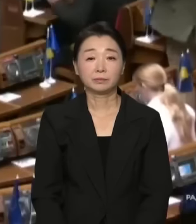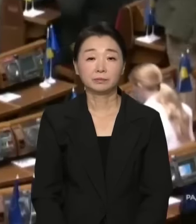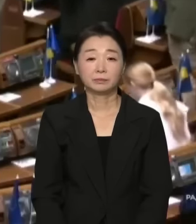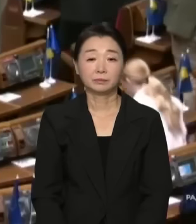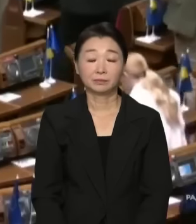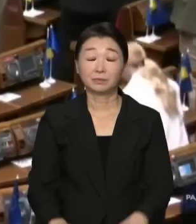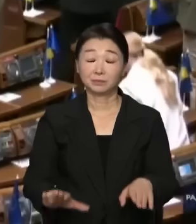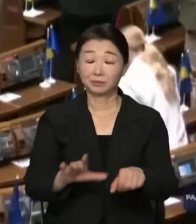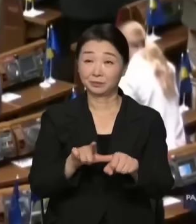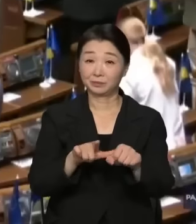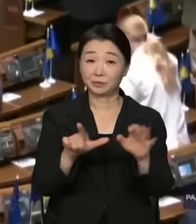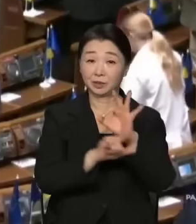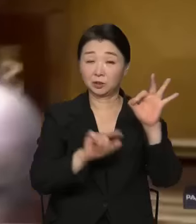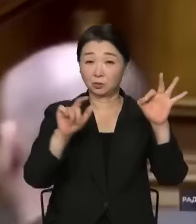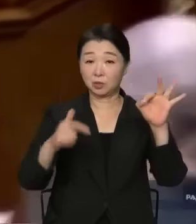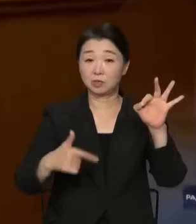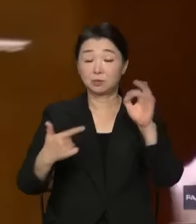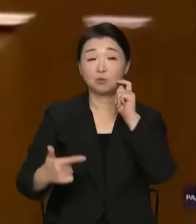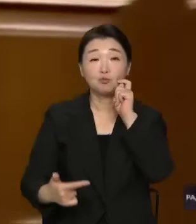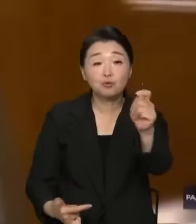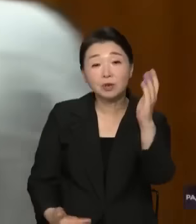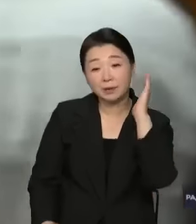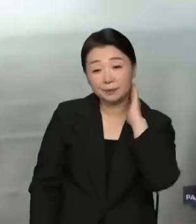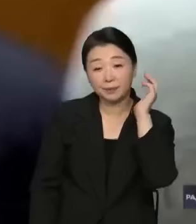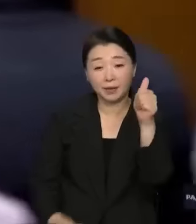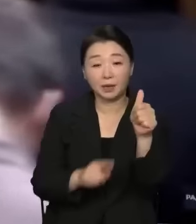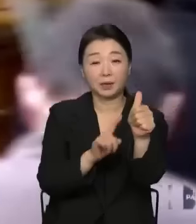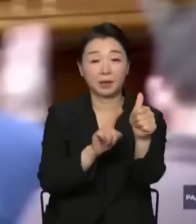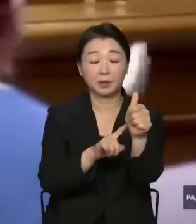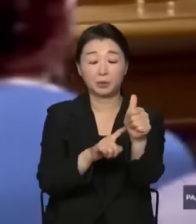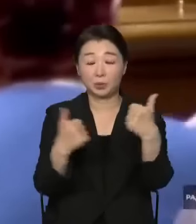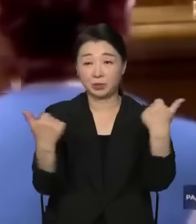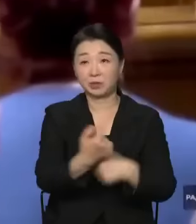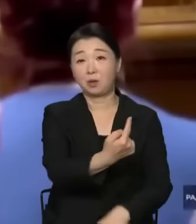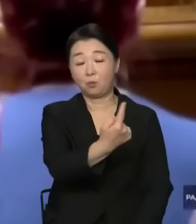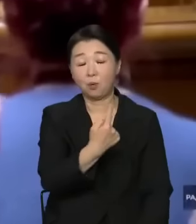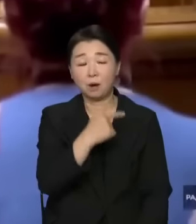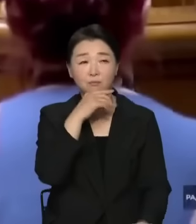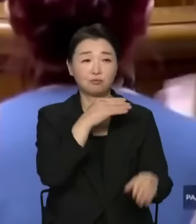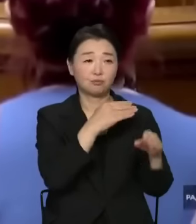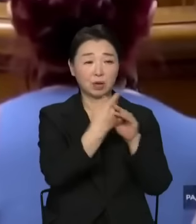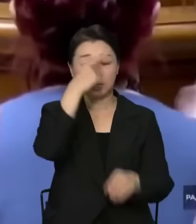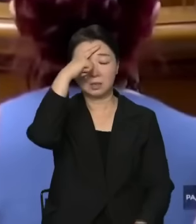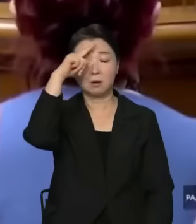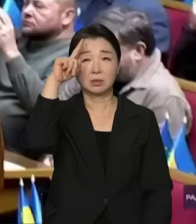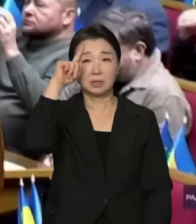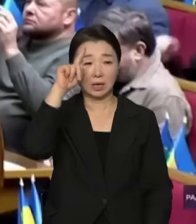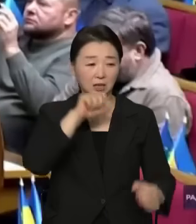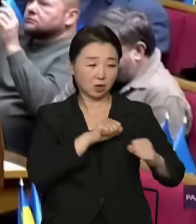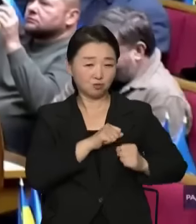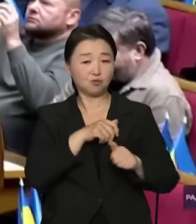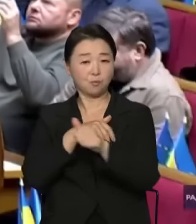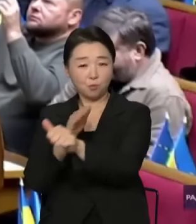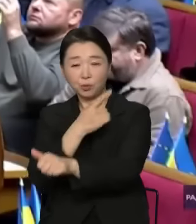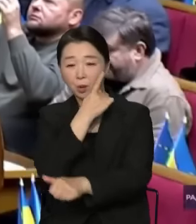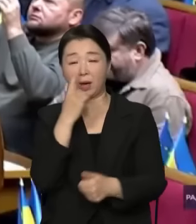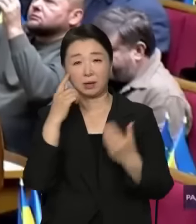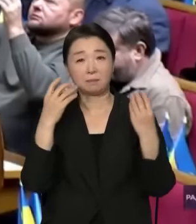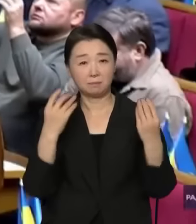현지 시간 16일 볼로디미르 젤렌스키 우크라이나 대통령이 의회에 출석해 북한이 러시아에 인력을 공급한 사실을